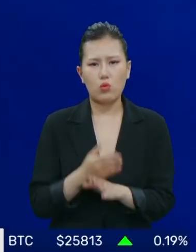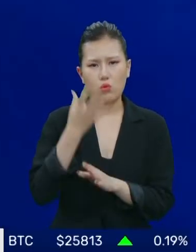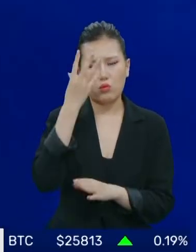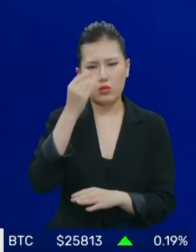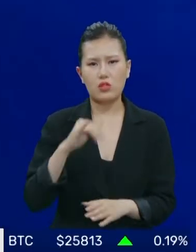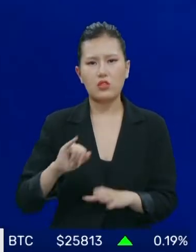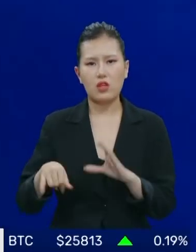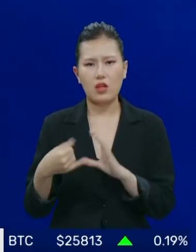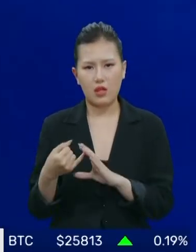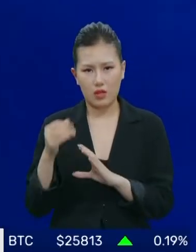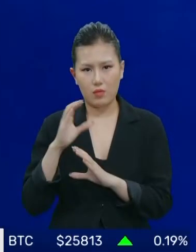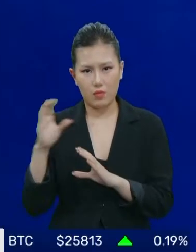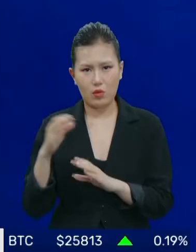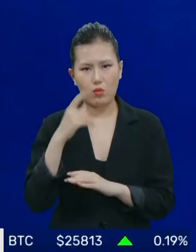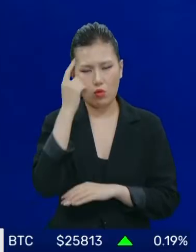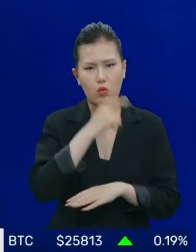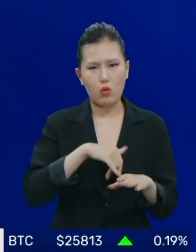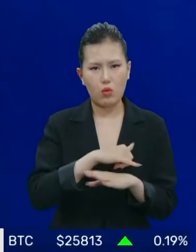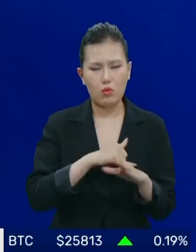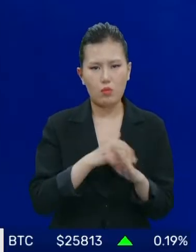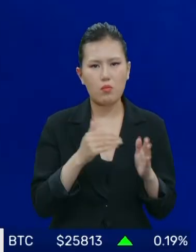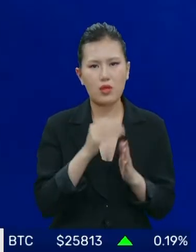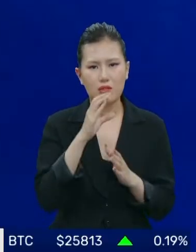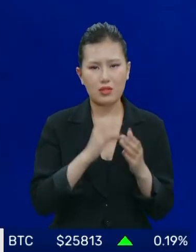мянганы сорилтын сантай хамтран хийсэн судалгаа харуулж байна.